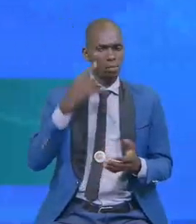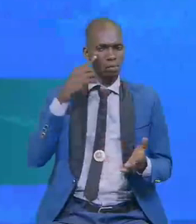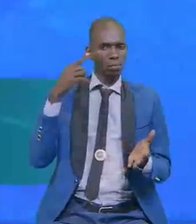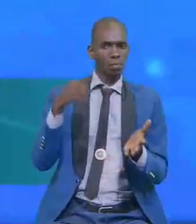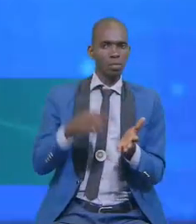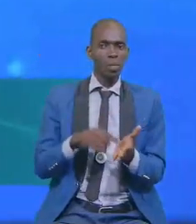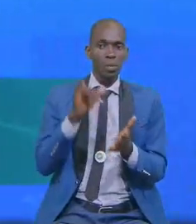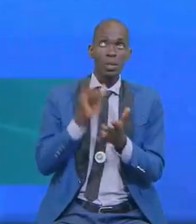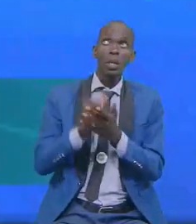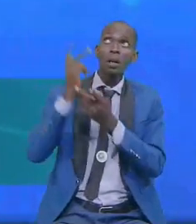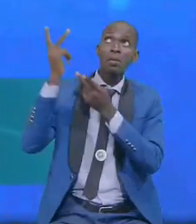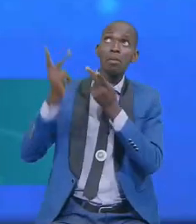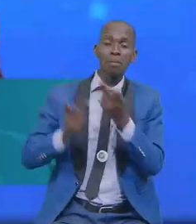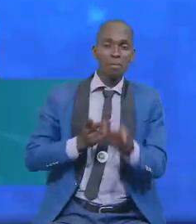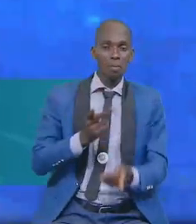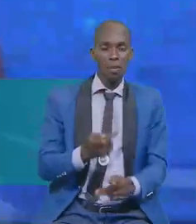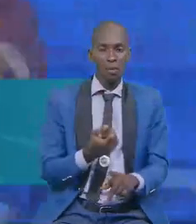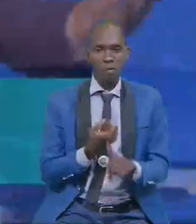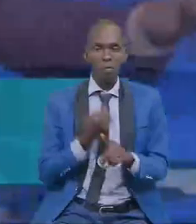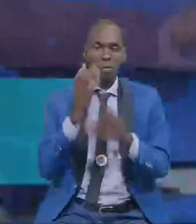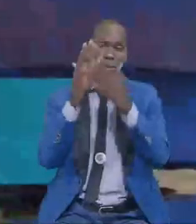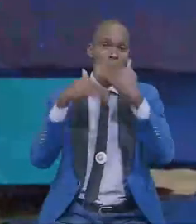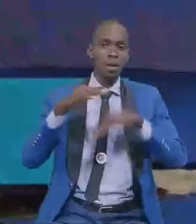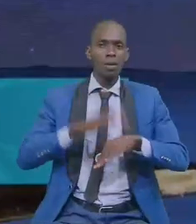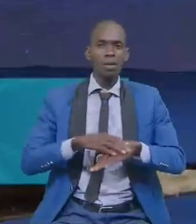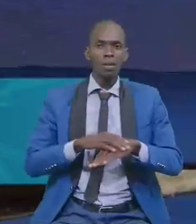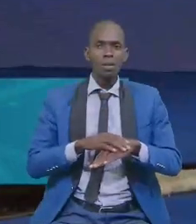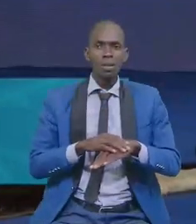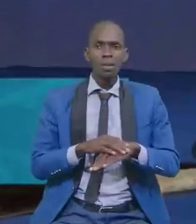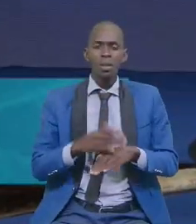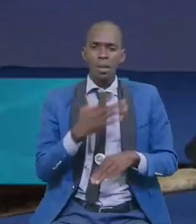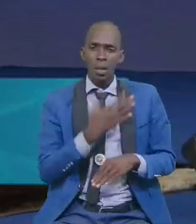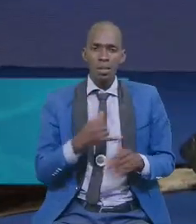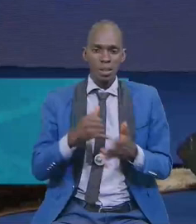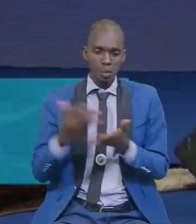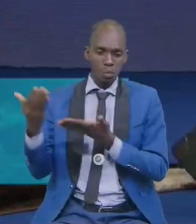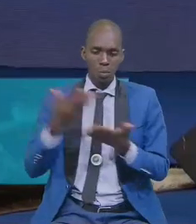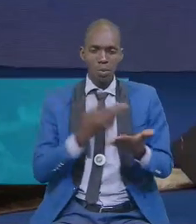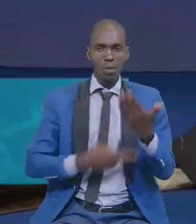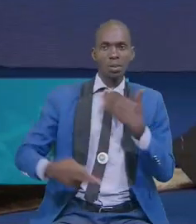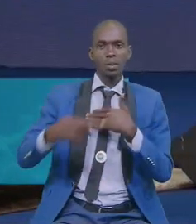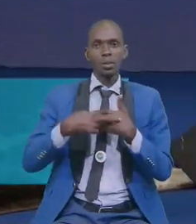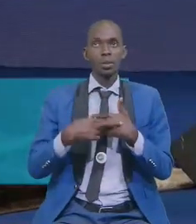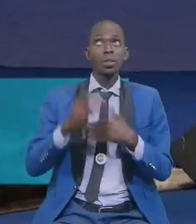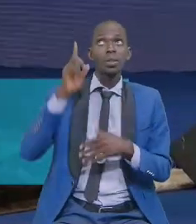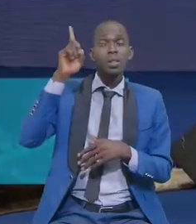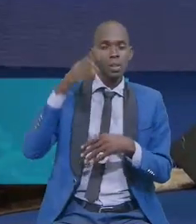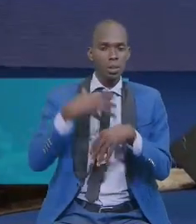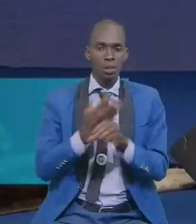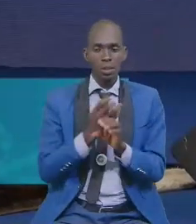et tu reconnais cette visitation du ciel, tu viens dans la restauration. Il a créé